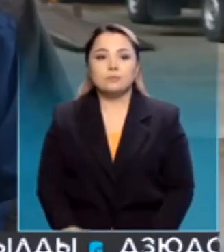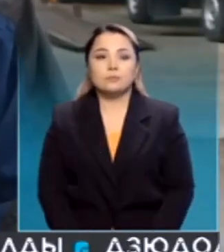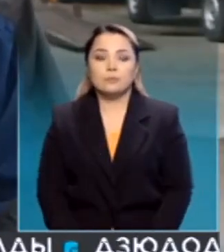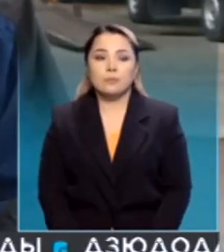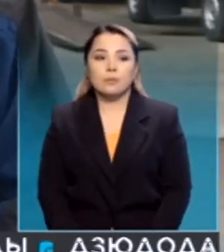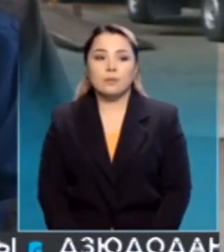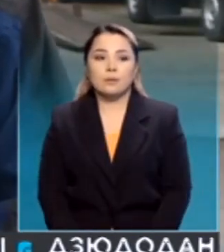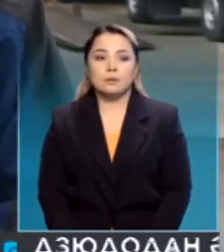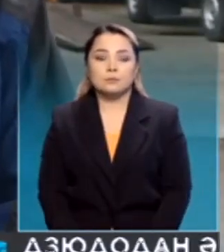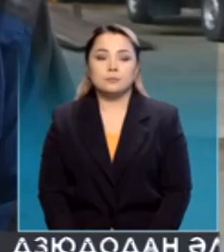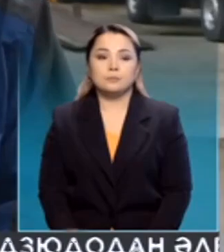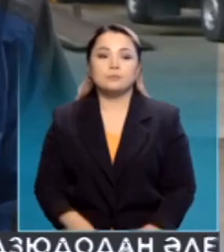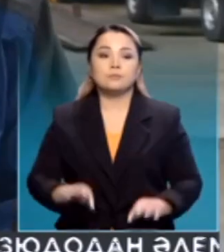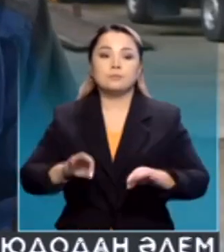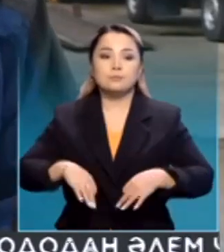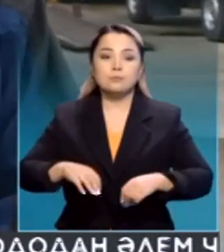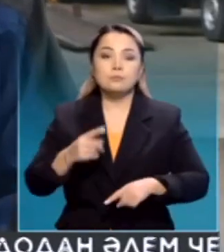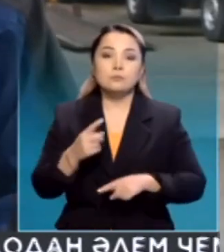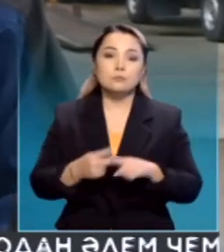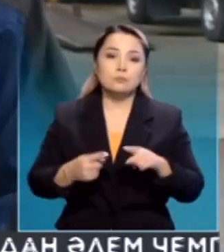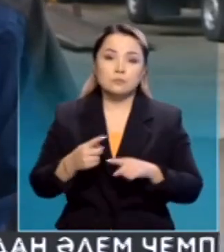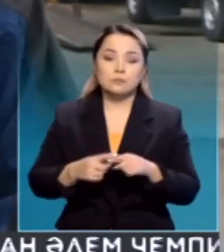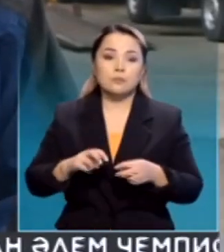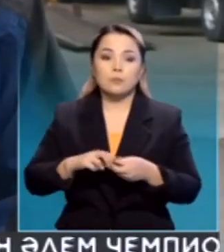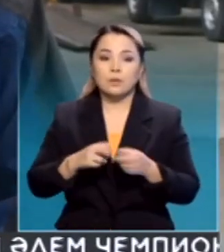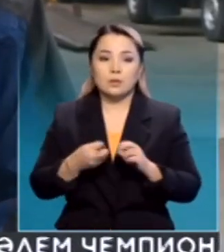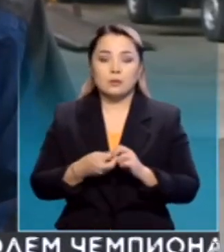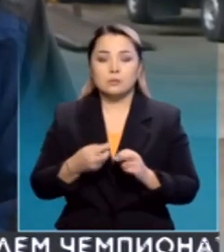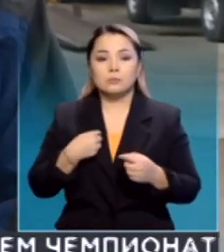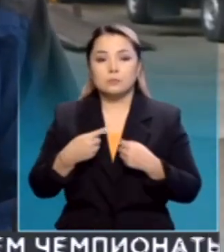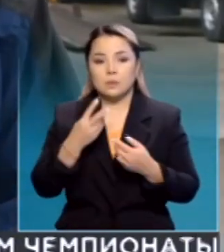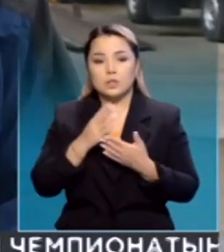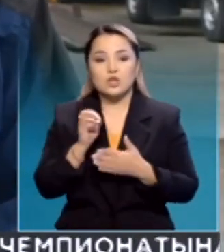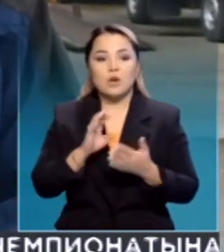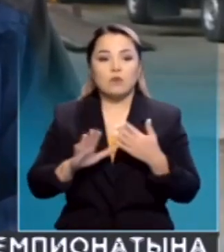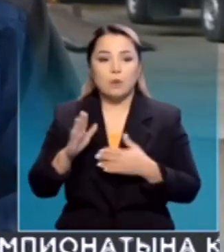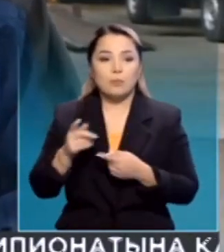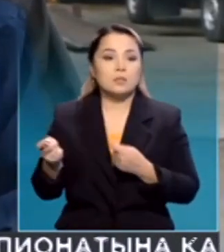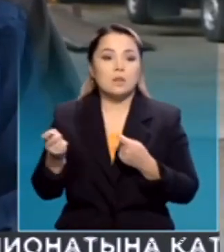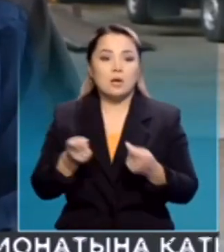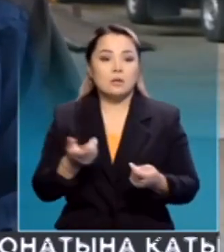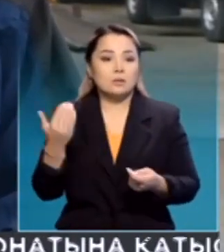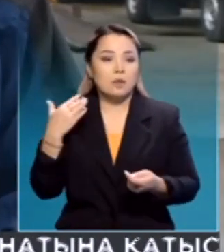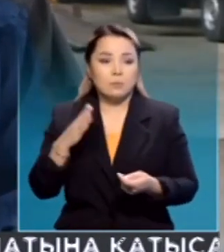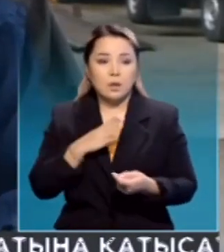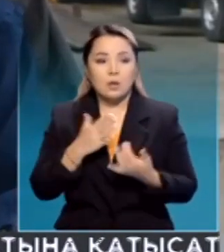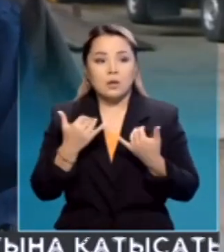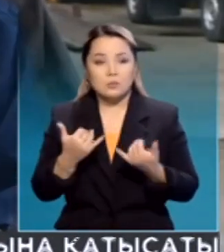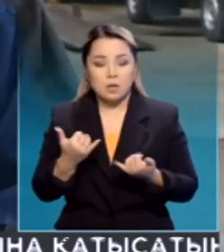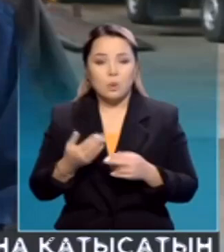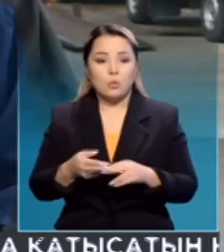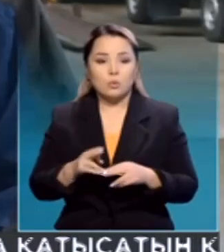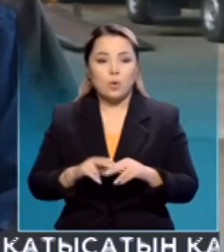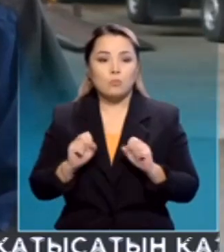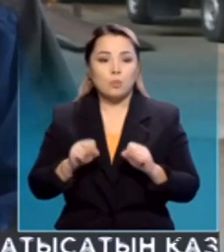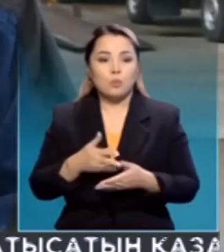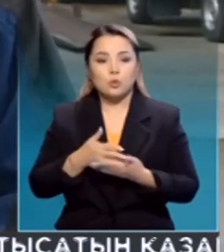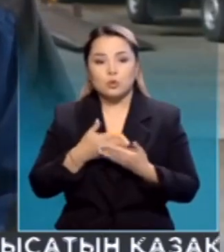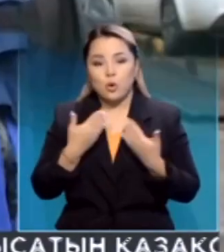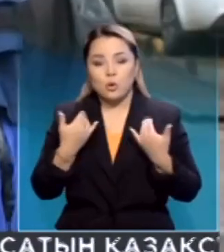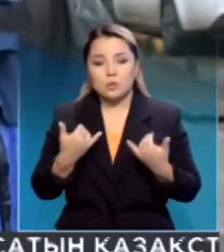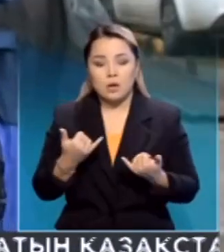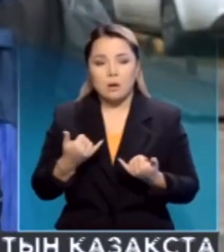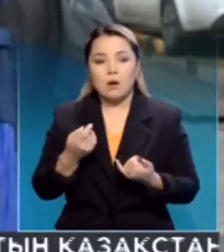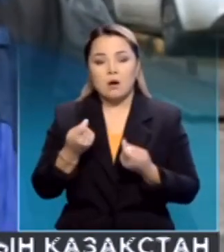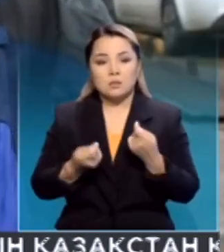Запчастями стали проблемы. Көлікке арналған бөлшектерді іздеумен күніміз өтеді. Бұрын Еуропадан бөлшектерді алып келетінбіз. Енді қазір ондай мүмкіндік жоқ.